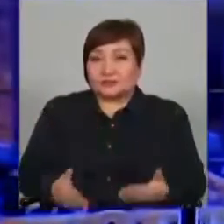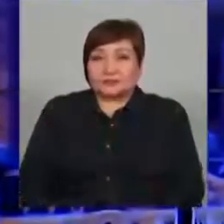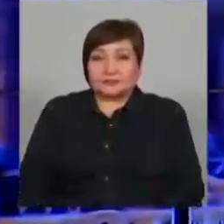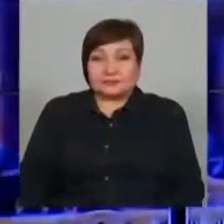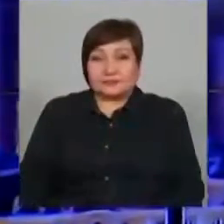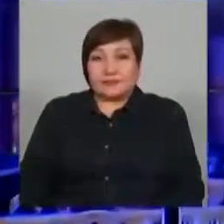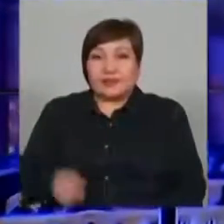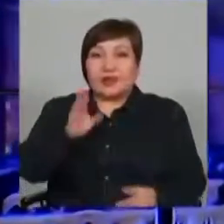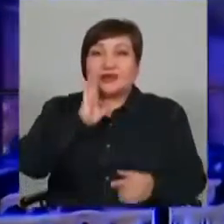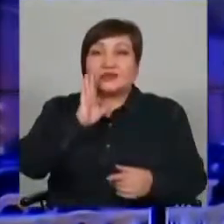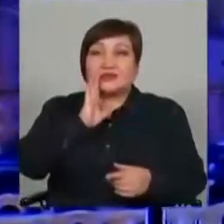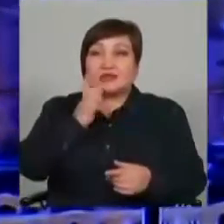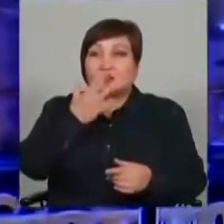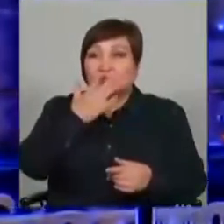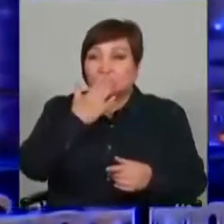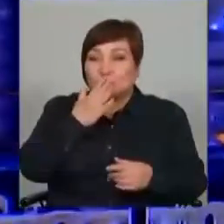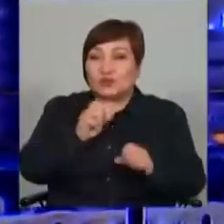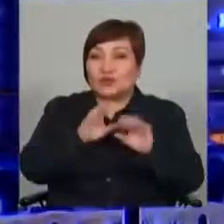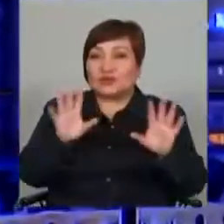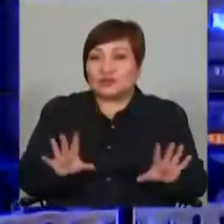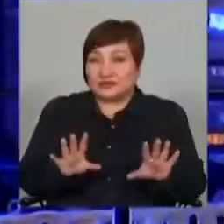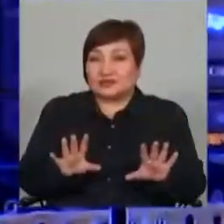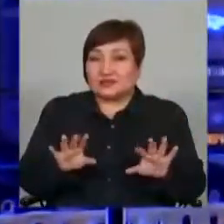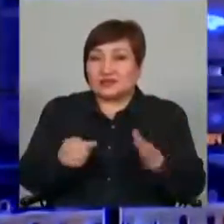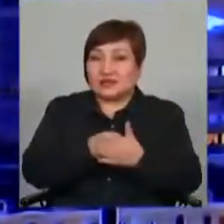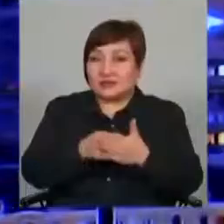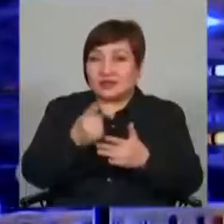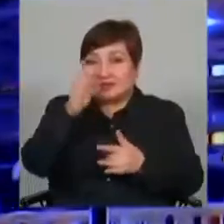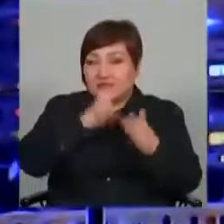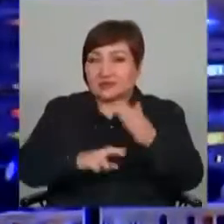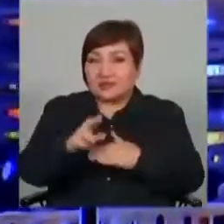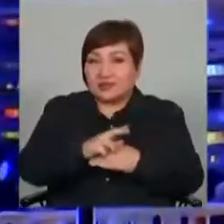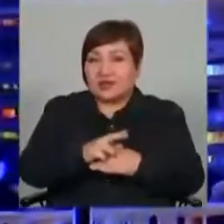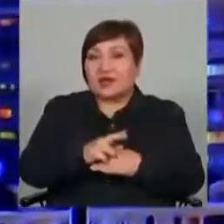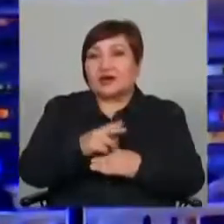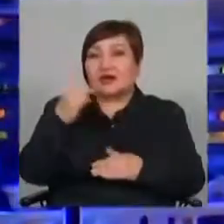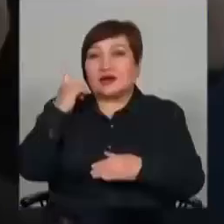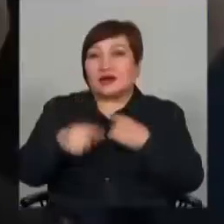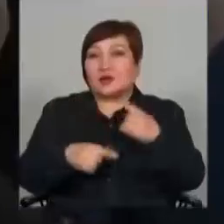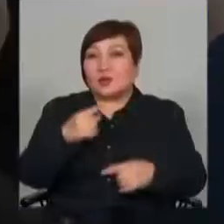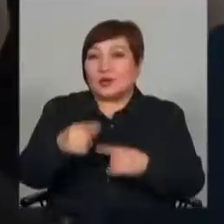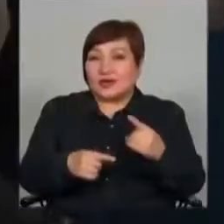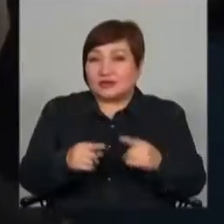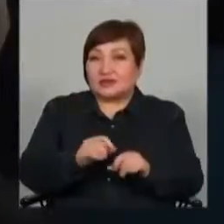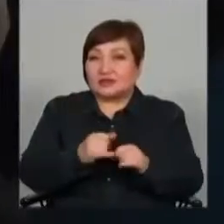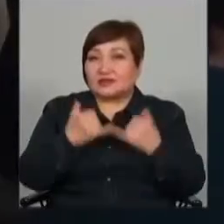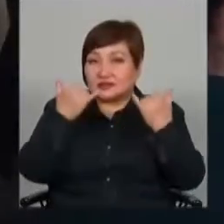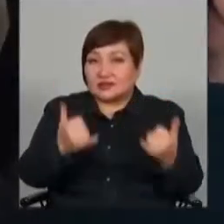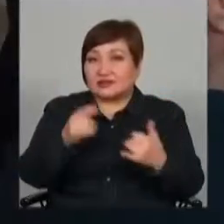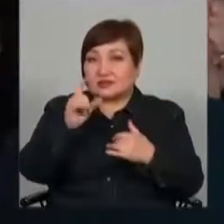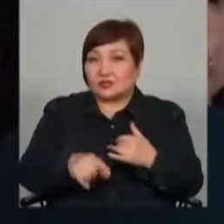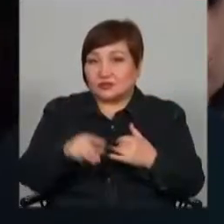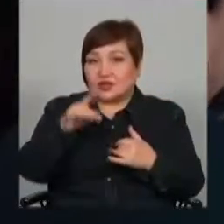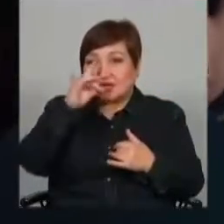Kızlar ұлттың қадыр қасиетін ардақтайтын, бір елдің әруағын да әулетін де сыйлайтын адам. Бүгінгі қазақ қызы соған лайық болса